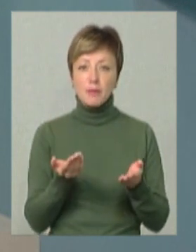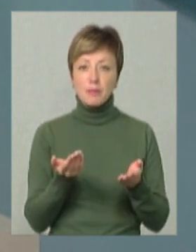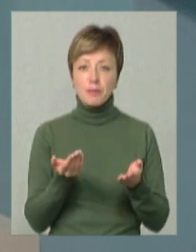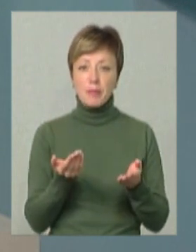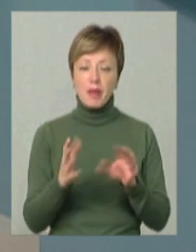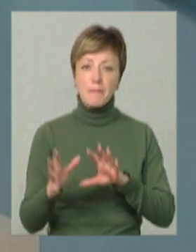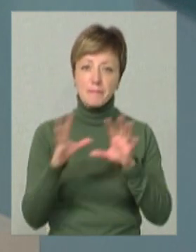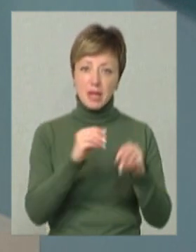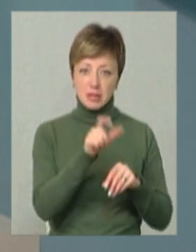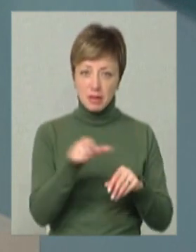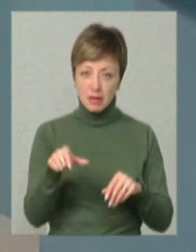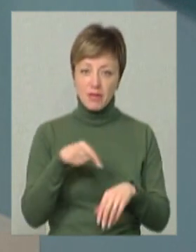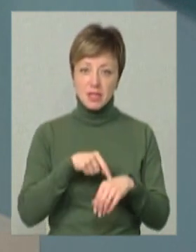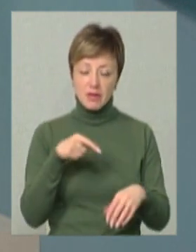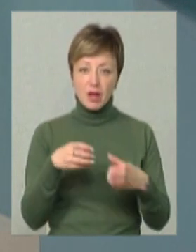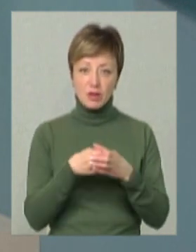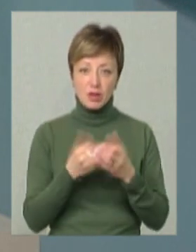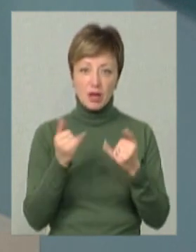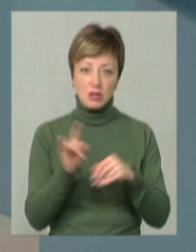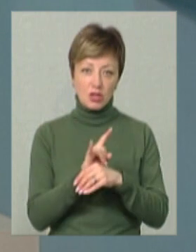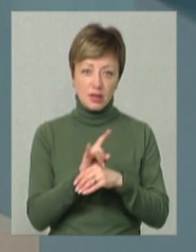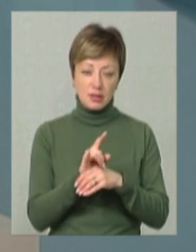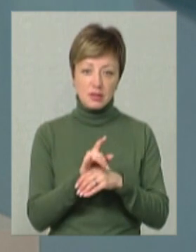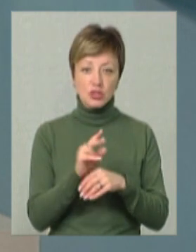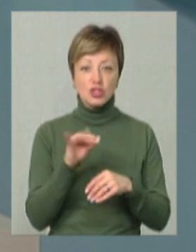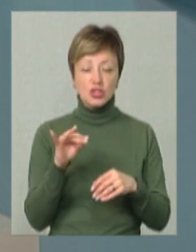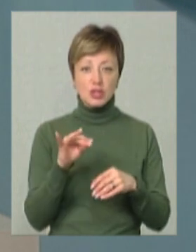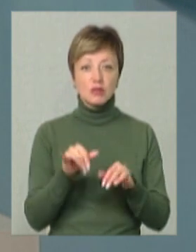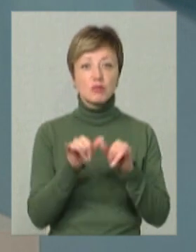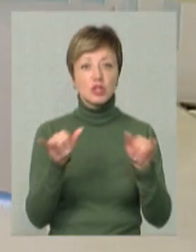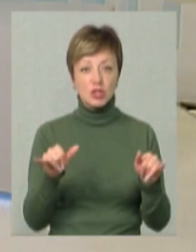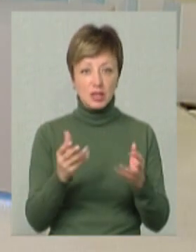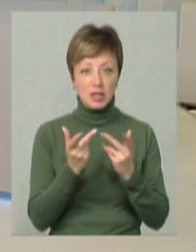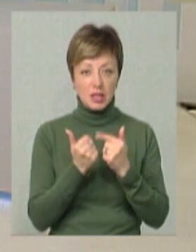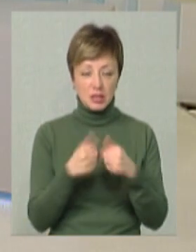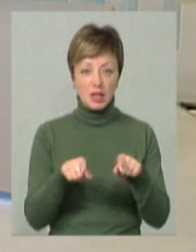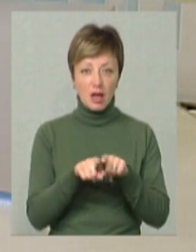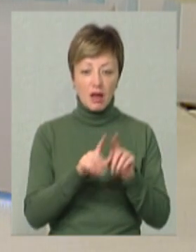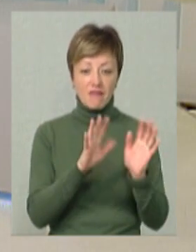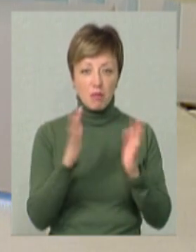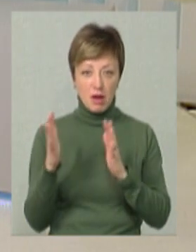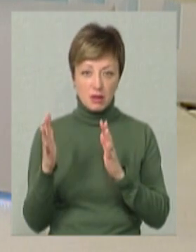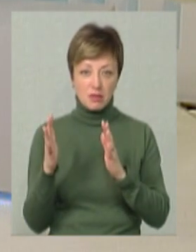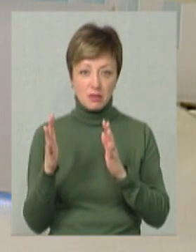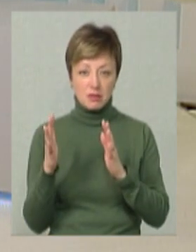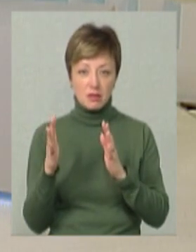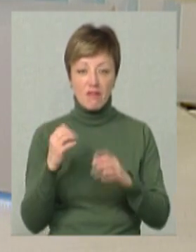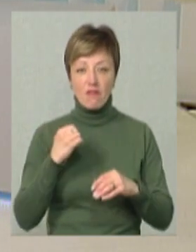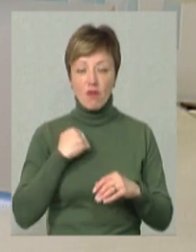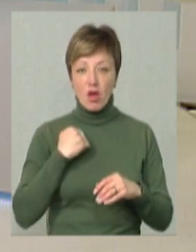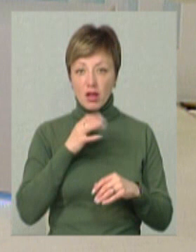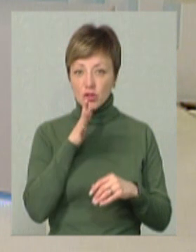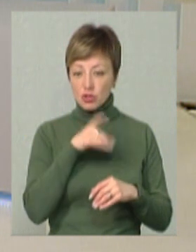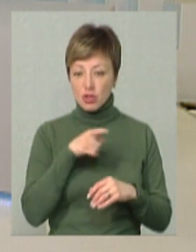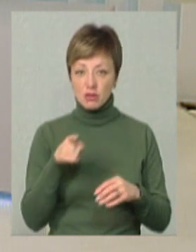бо переселенці теж є вразливою категорією для шахраїв, чи збільшилась кількість таких випадків от за воєнний час